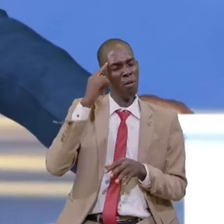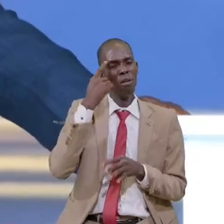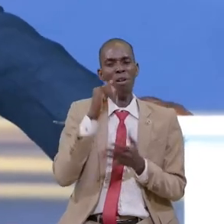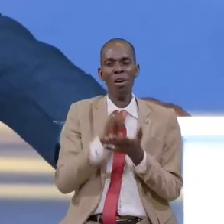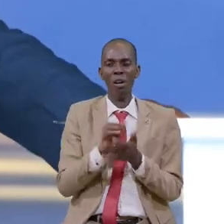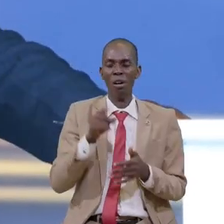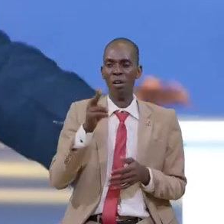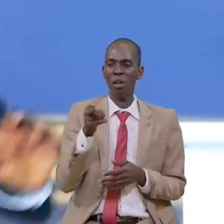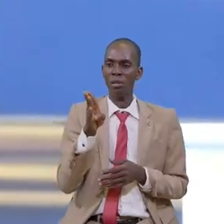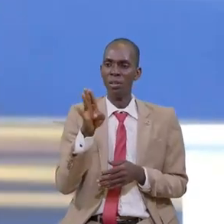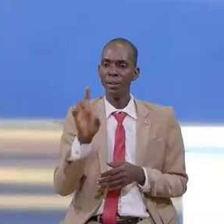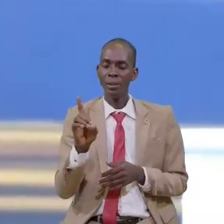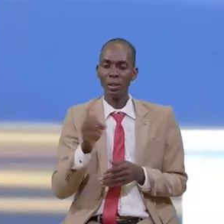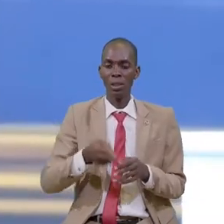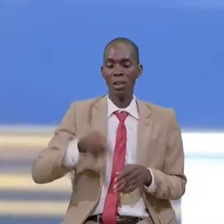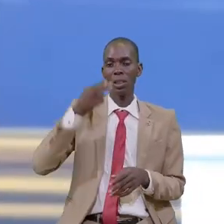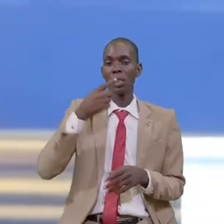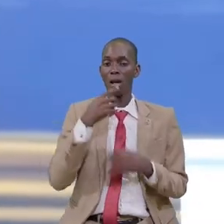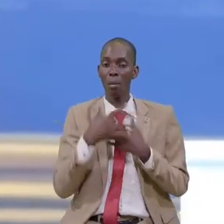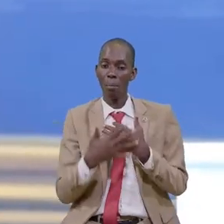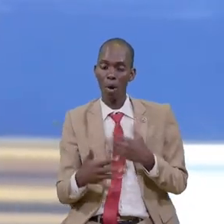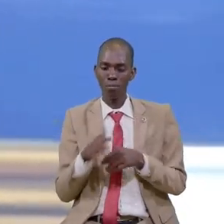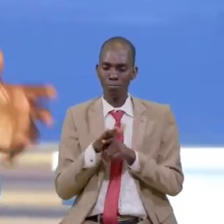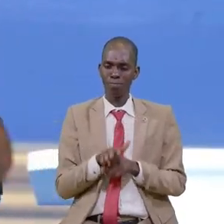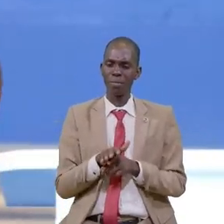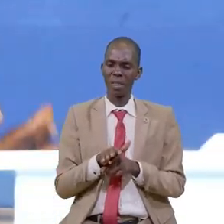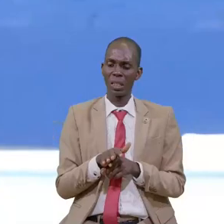et qu'il tue. Alors, qu'est-ce que nous allons faire?